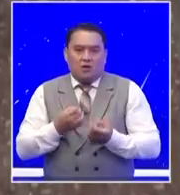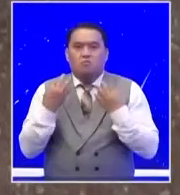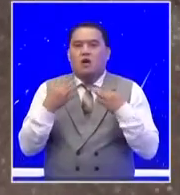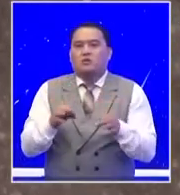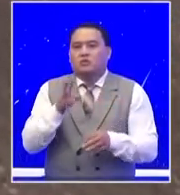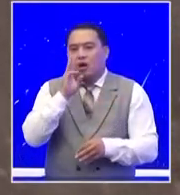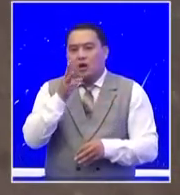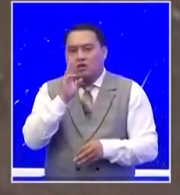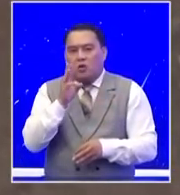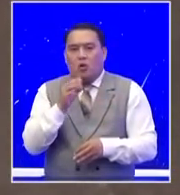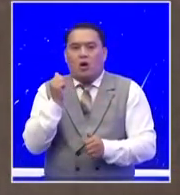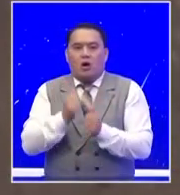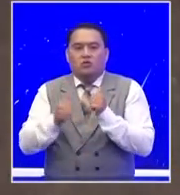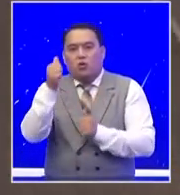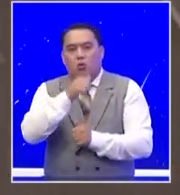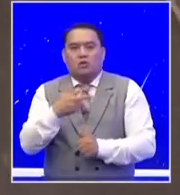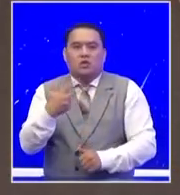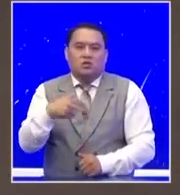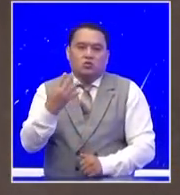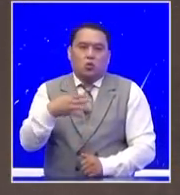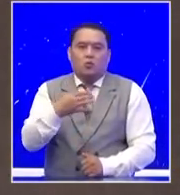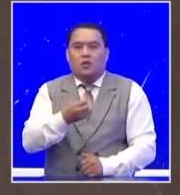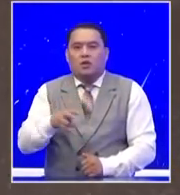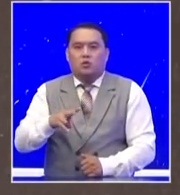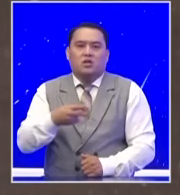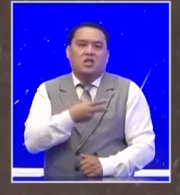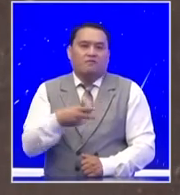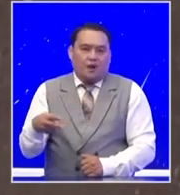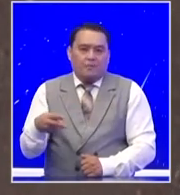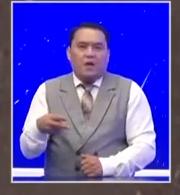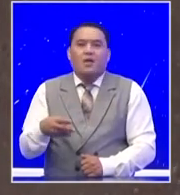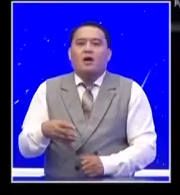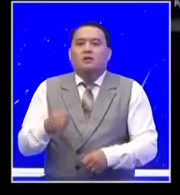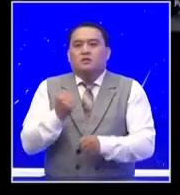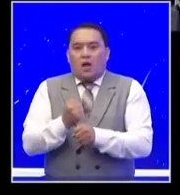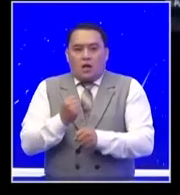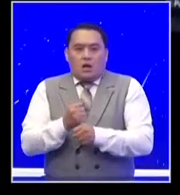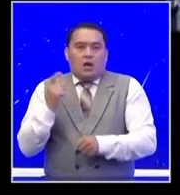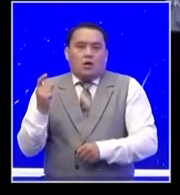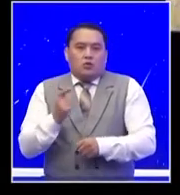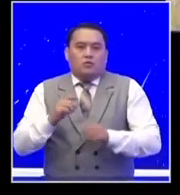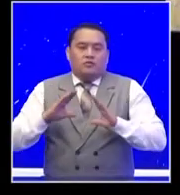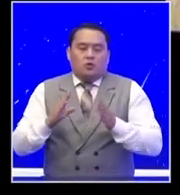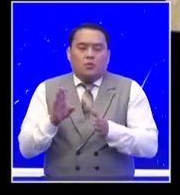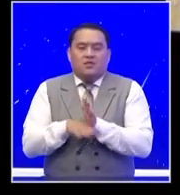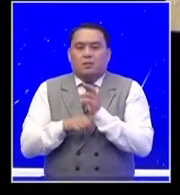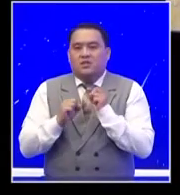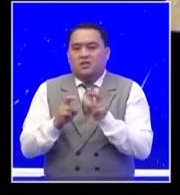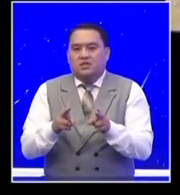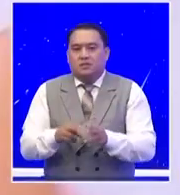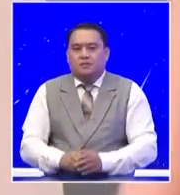позволяет заработать на съемках ежегодно 30-40 миллионов евро. Здесь сейчас делают ставку на эпидемиологическую